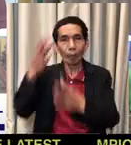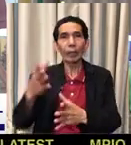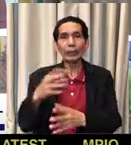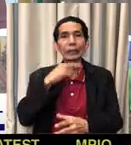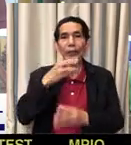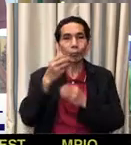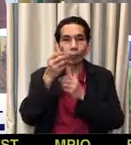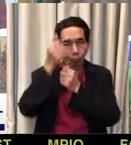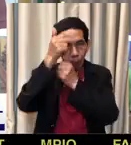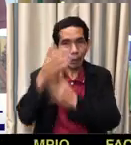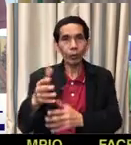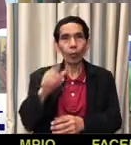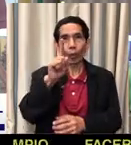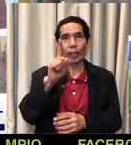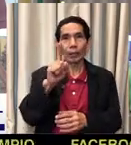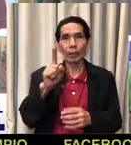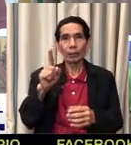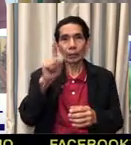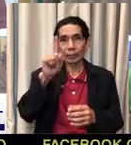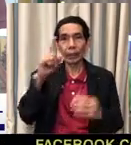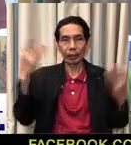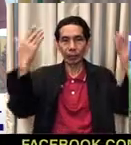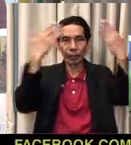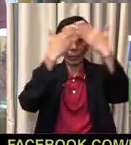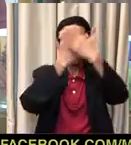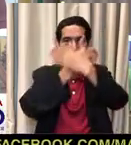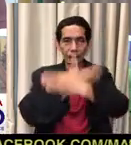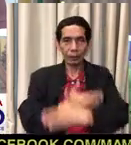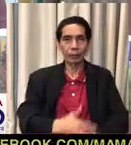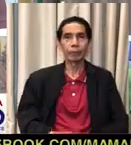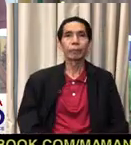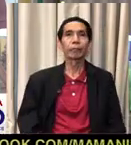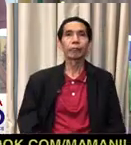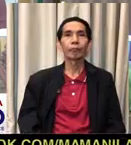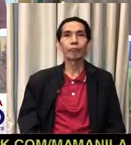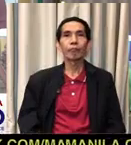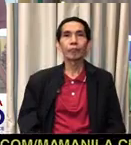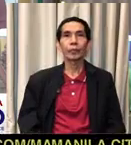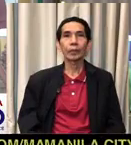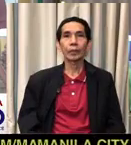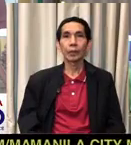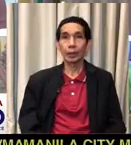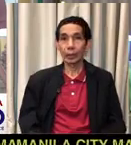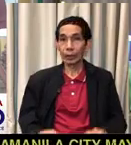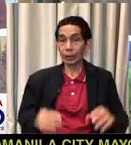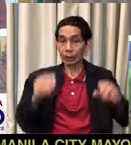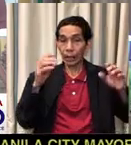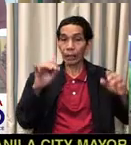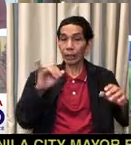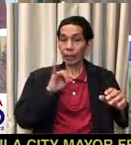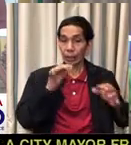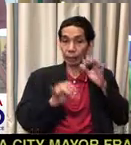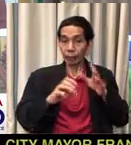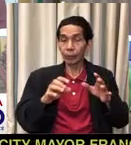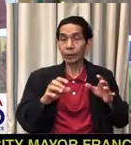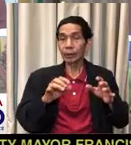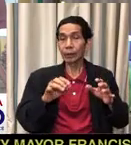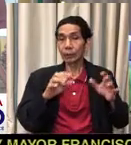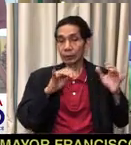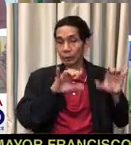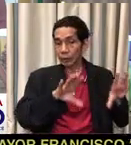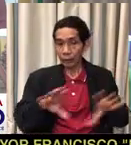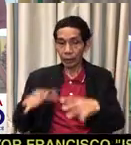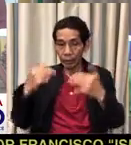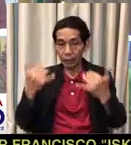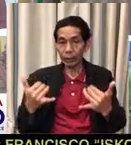Isang intersection, isang gabi. O kaya pagkaya ni pinatupad ko na, which is nangyayari na ngayon,